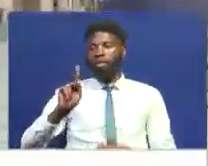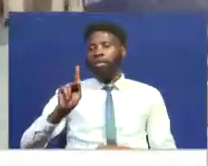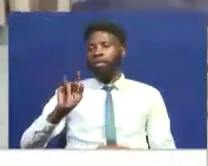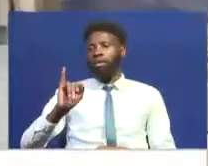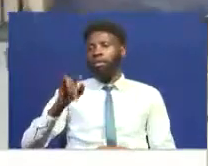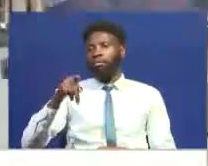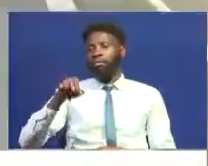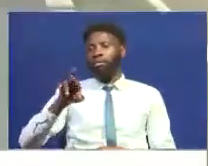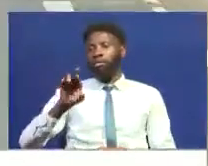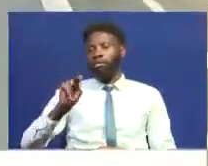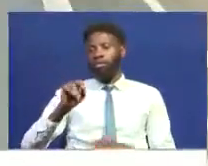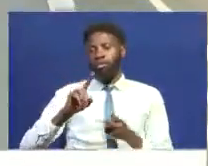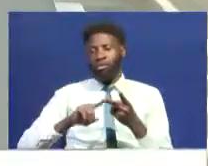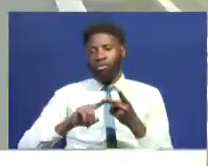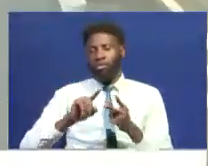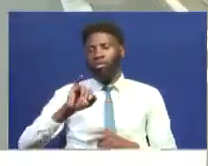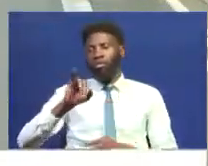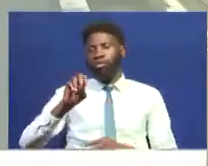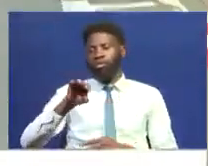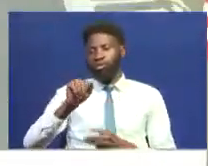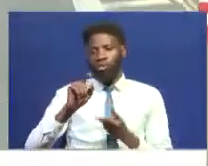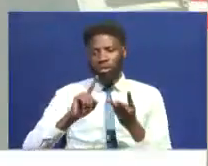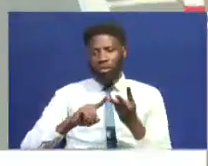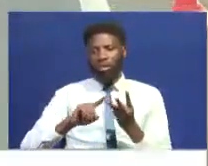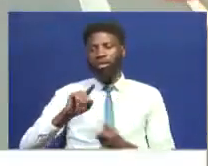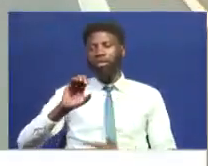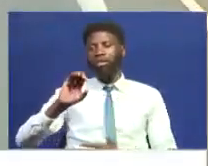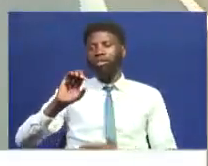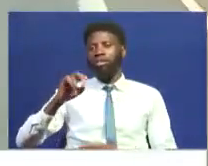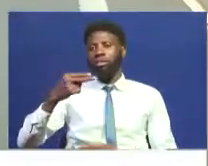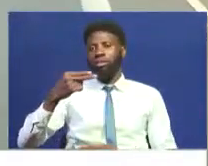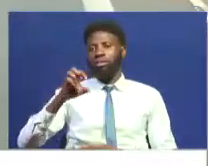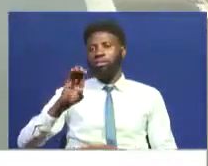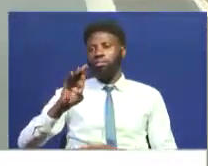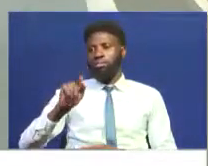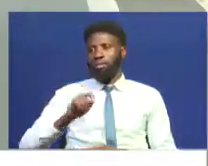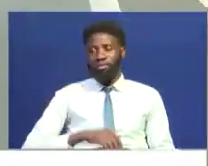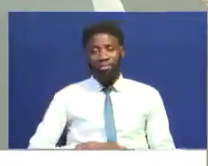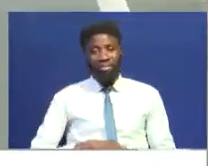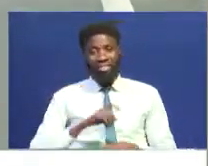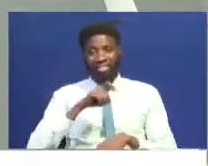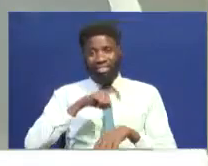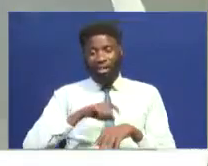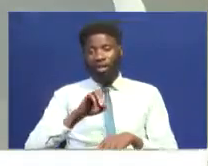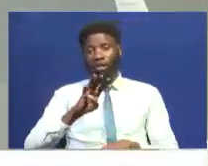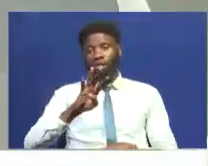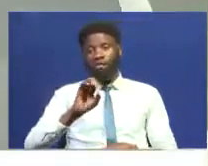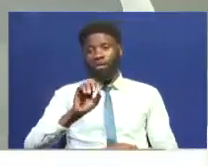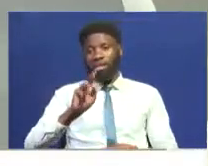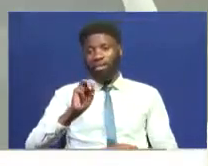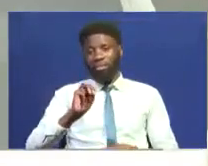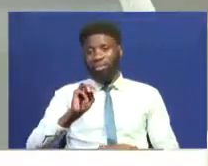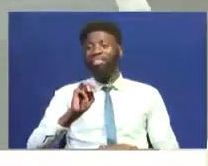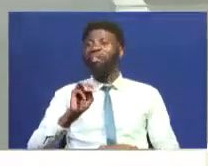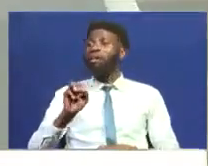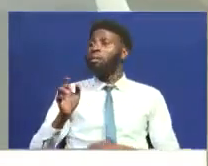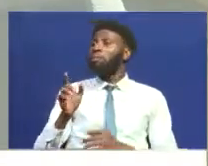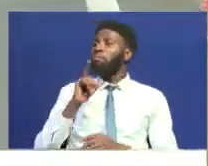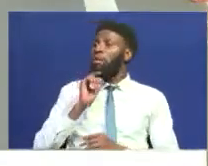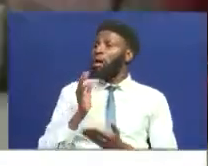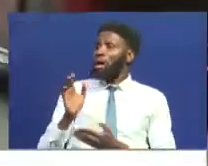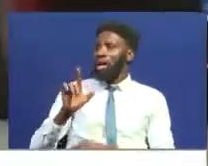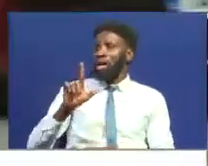na Mganda Chebet Abel. Katika umbali wa kilomita 40, Lemi alitanua pengo kati yake na wakinzani wake, huku